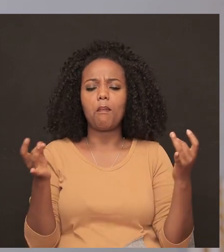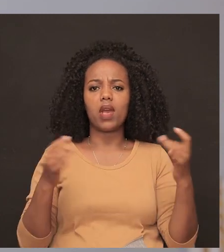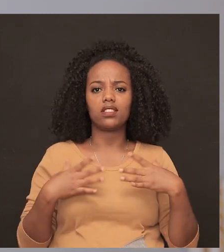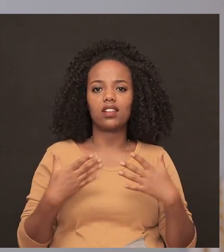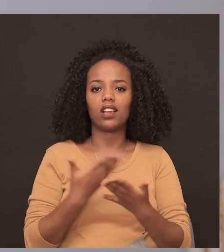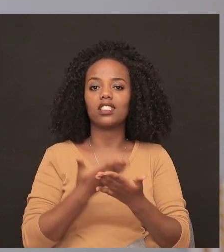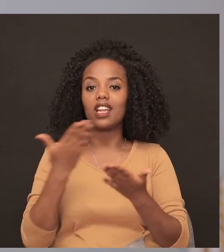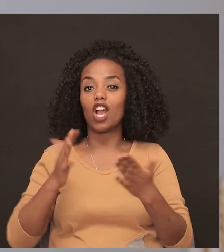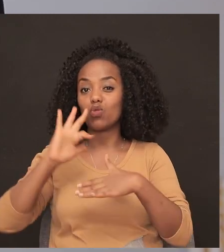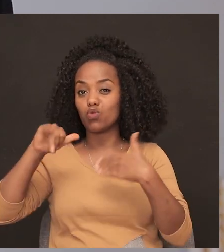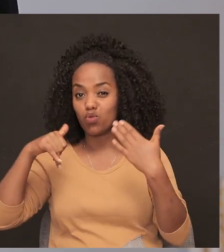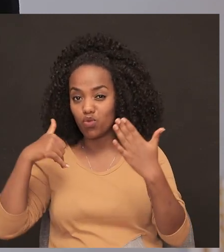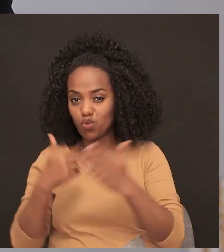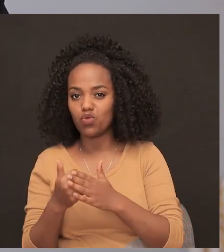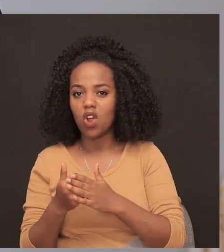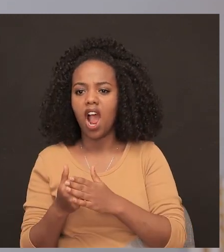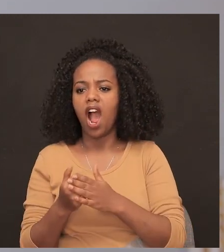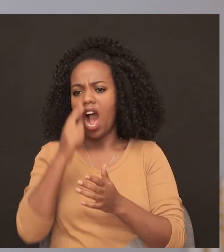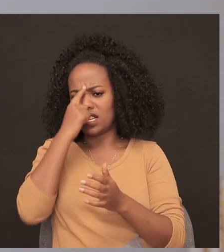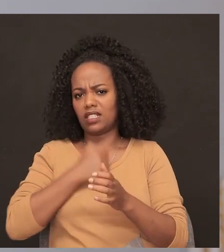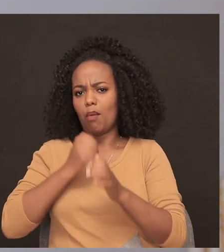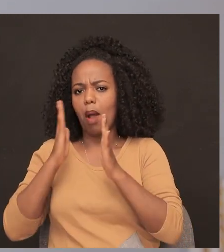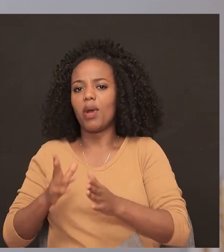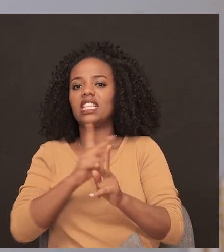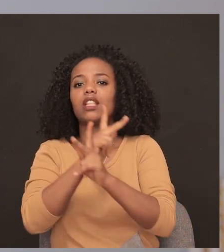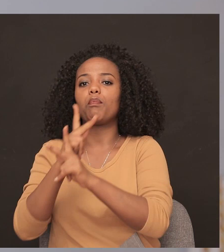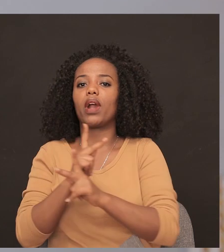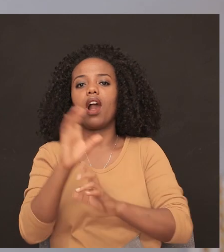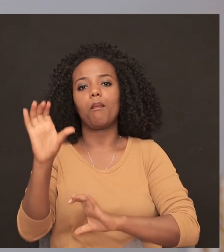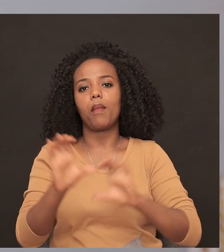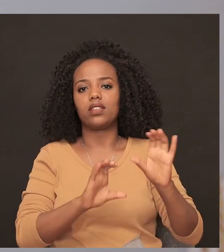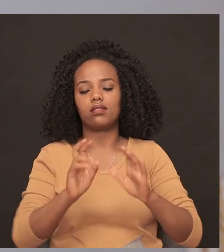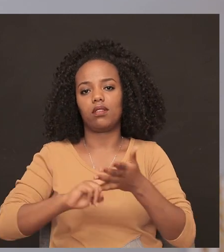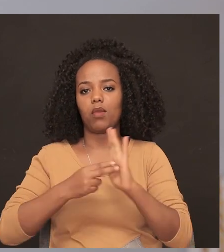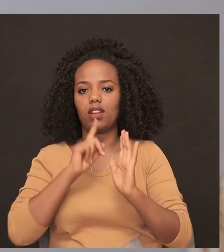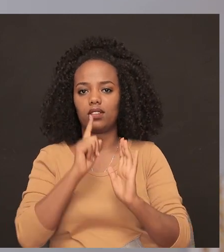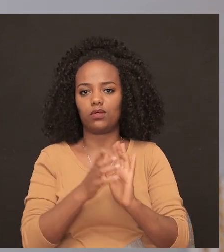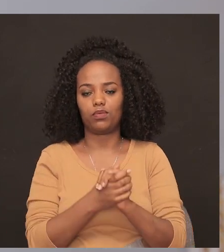ከሚያስደነግጥ ነገር ሁሉ አስተማማኝ ጥበቃ የሚያደርግ ማለት ነው።